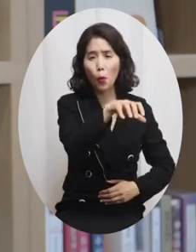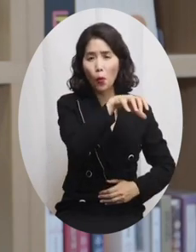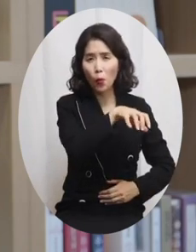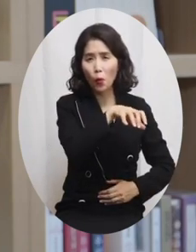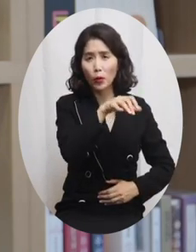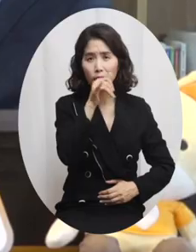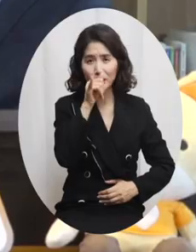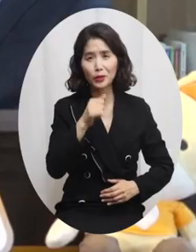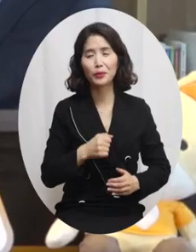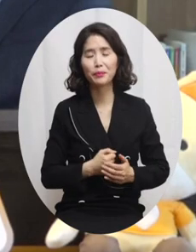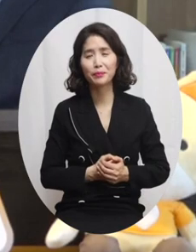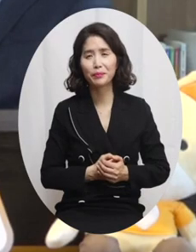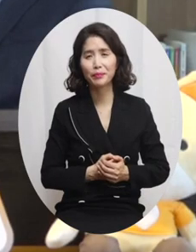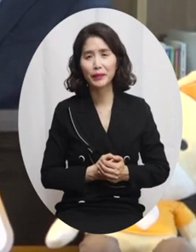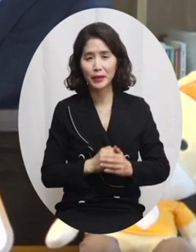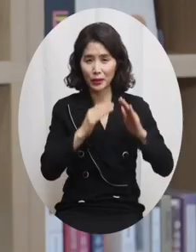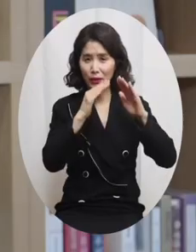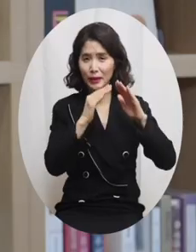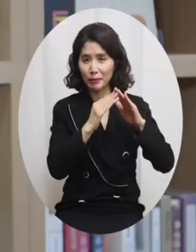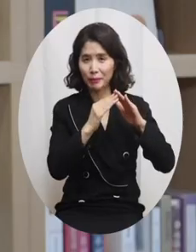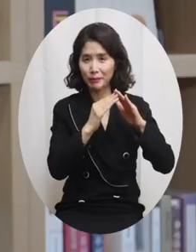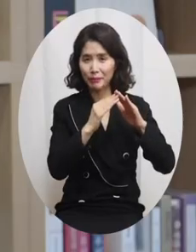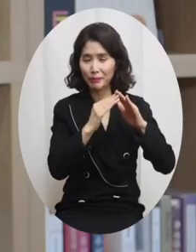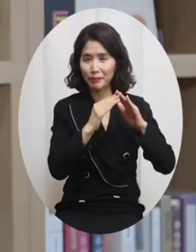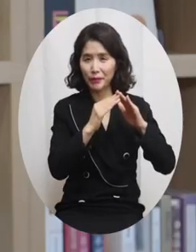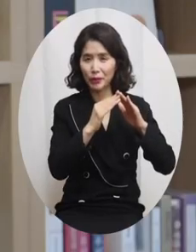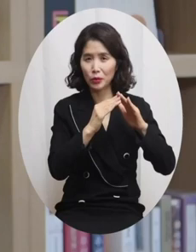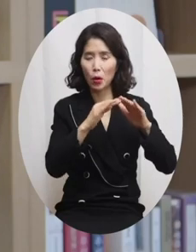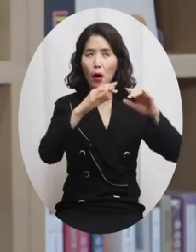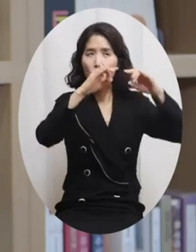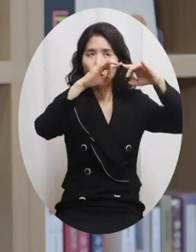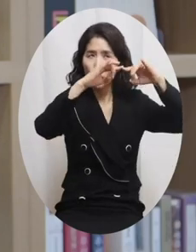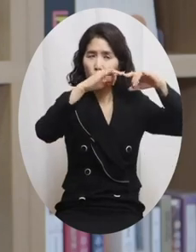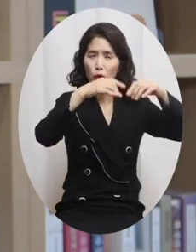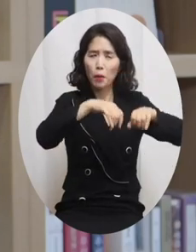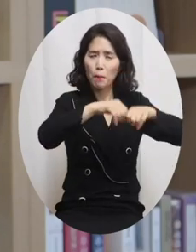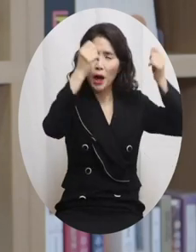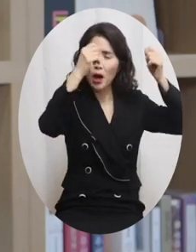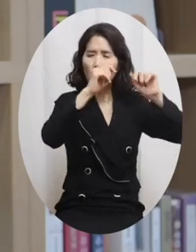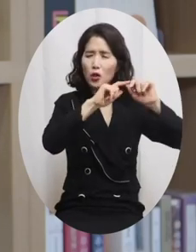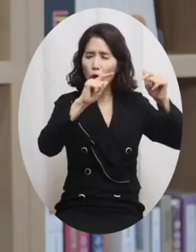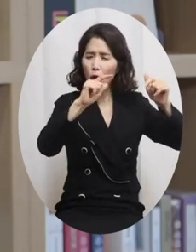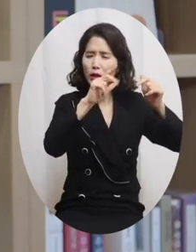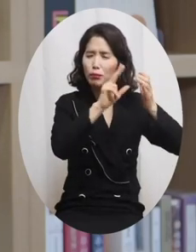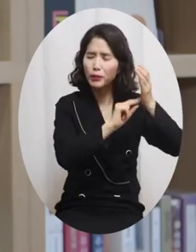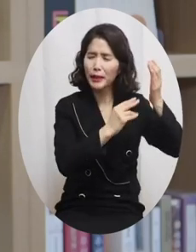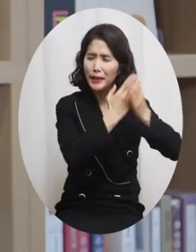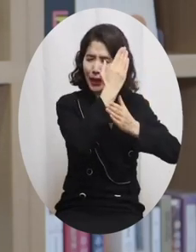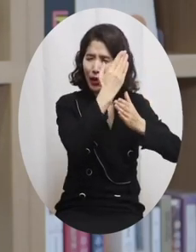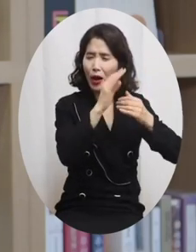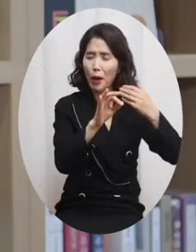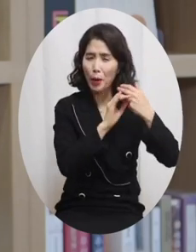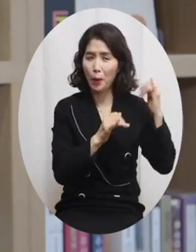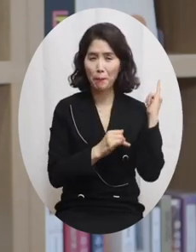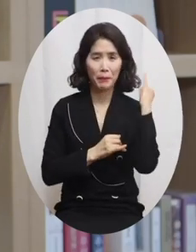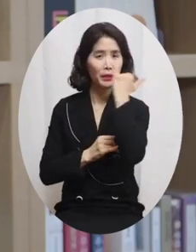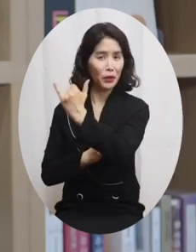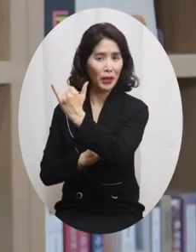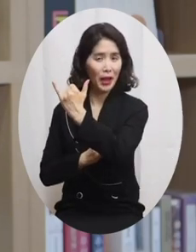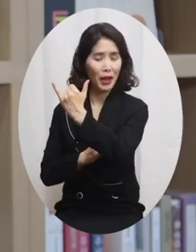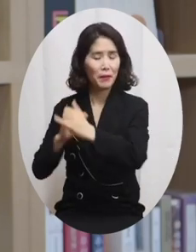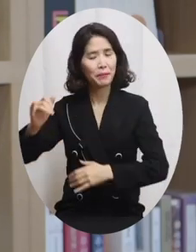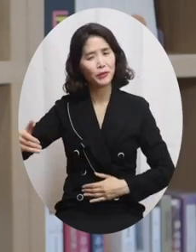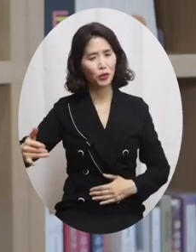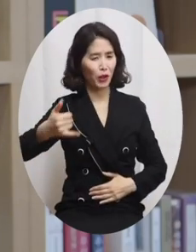그리고 이런 이제 그런 집들에서 그 등이 고장났다든지 뭐가 고장났다든지 이런 그 고장났다라고 신고를 하면 그분들이